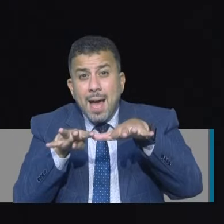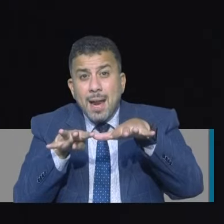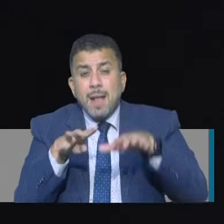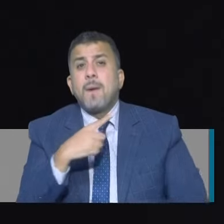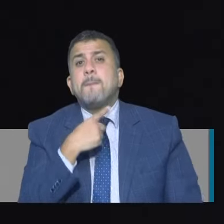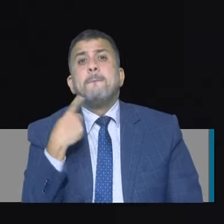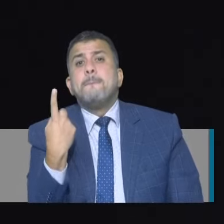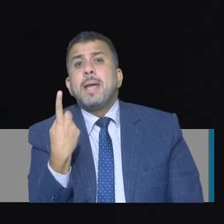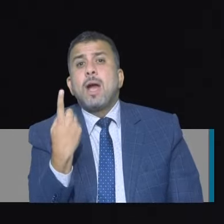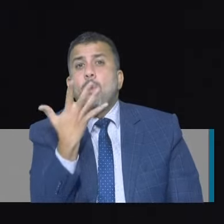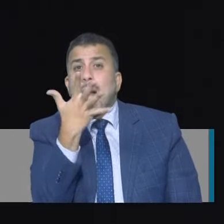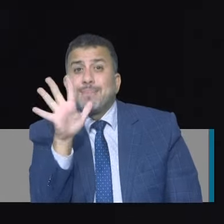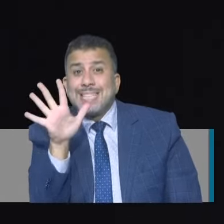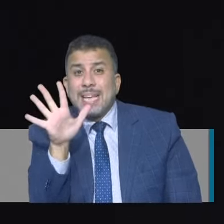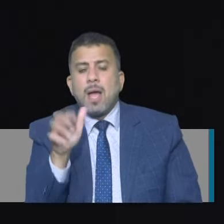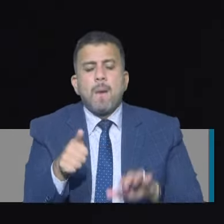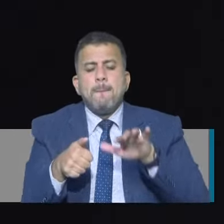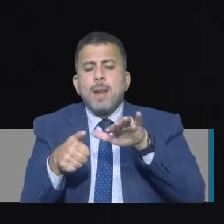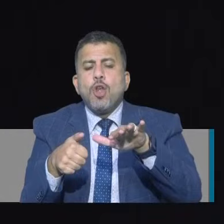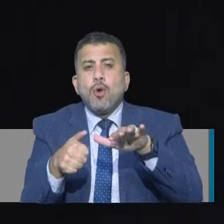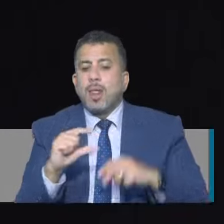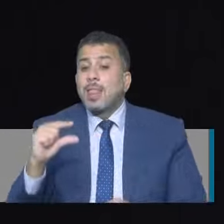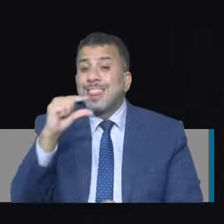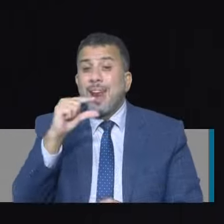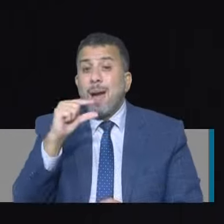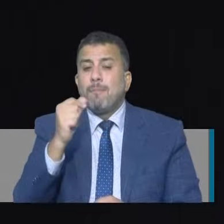و150 مليون درهم من